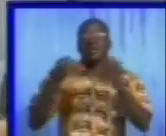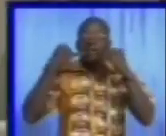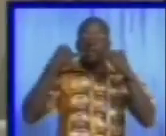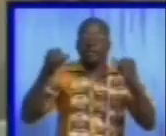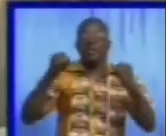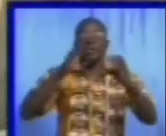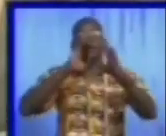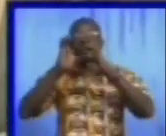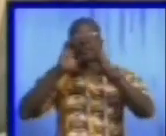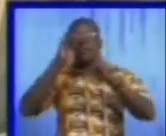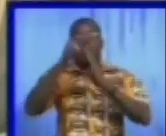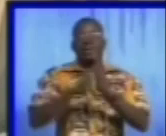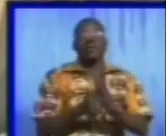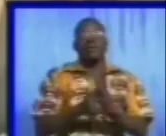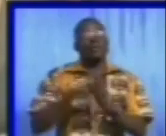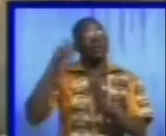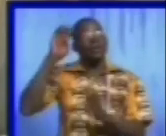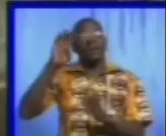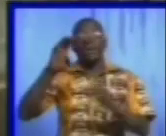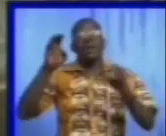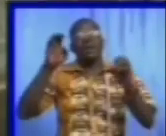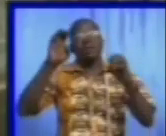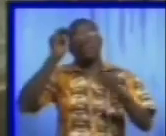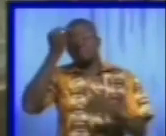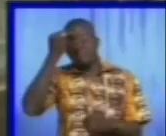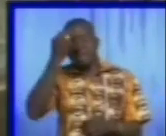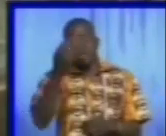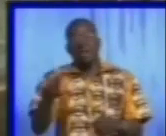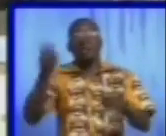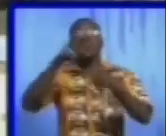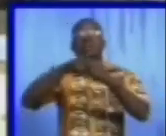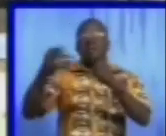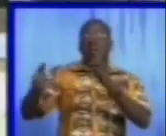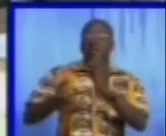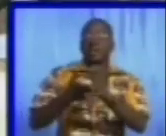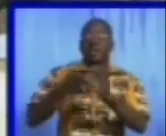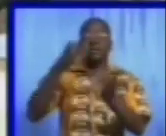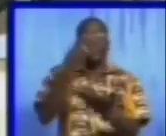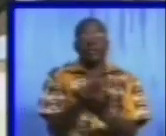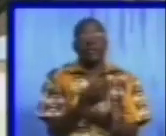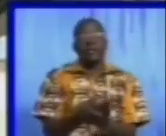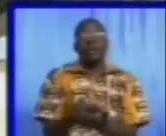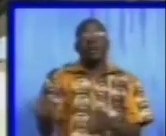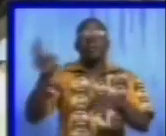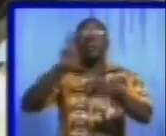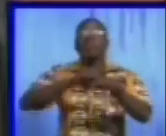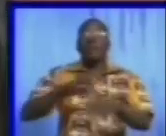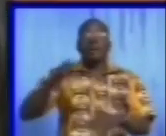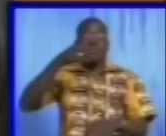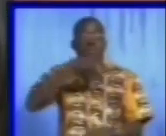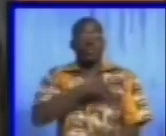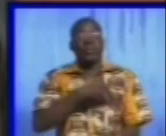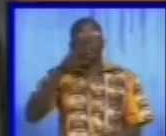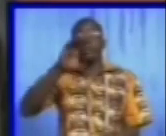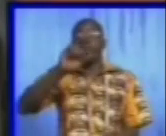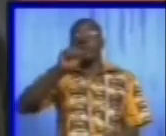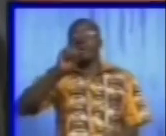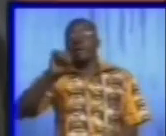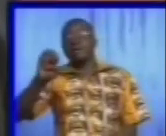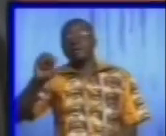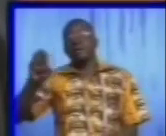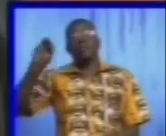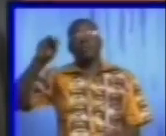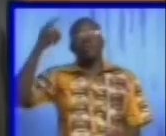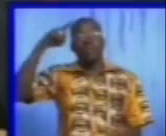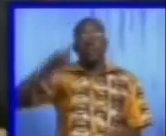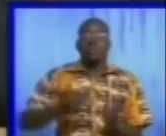la communication, les cadres de ce ministère et leurs partenaires techniques et financiers vont mettre à profit ce CACEM pour mettre à jour